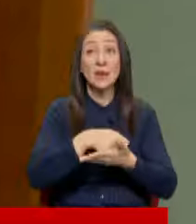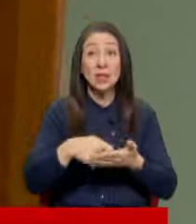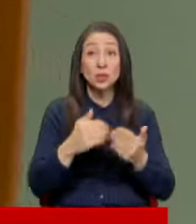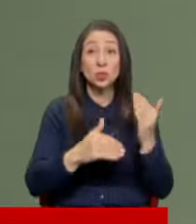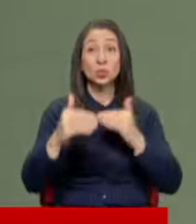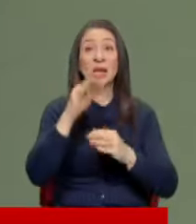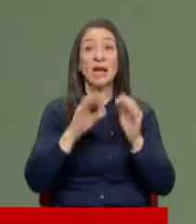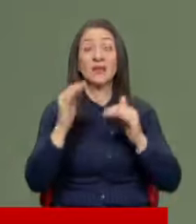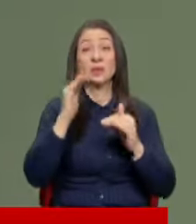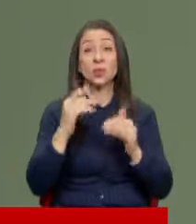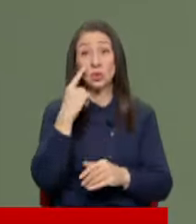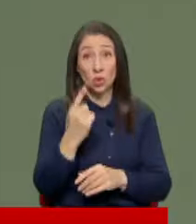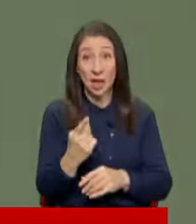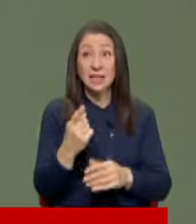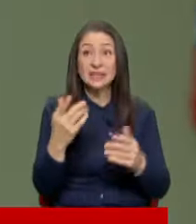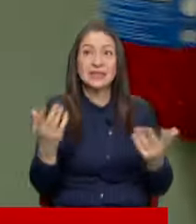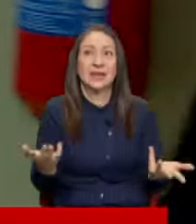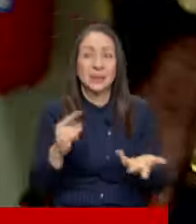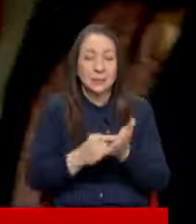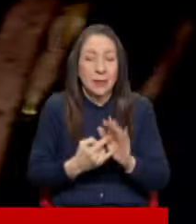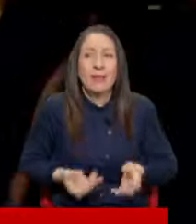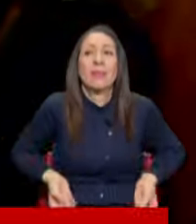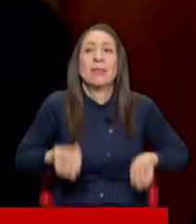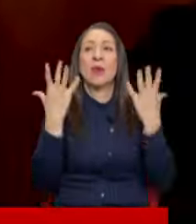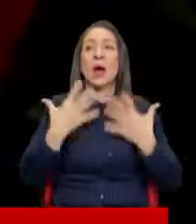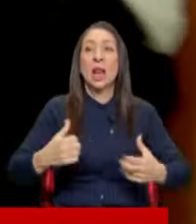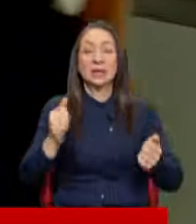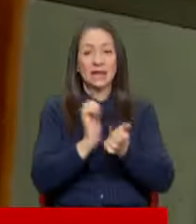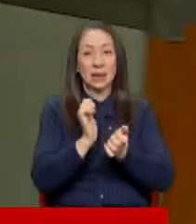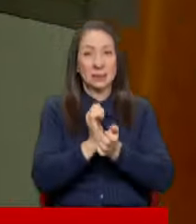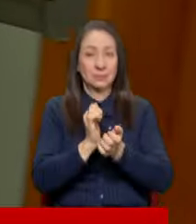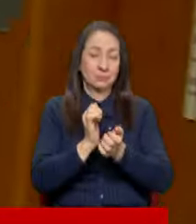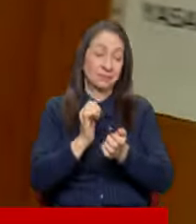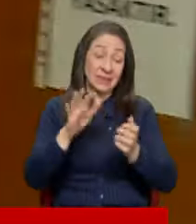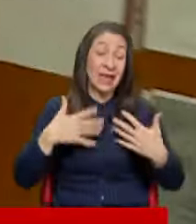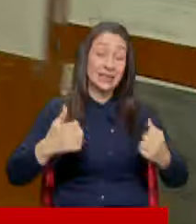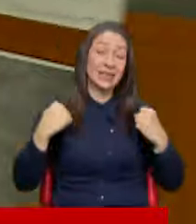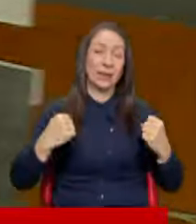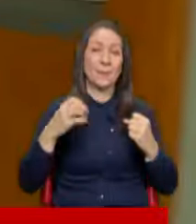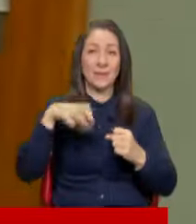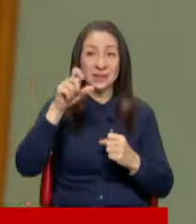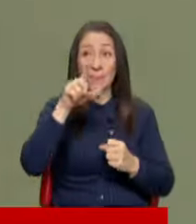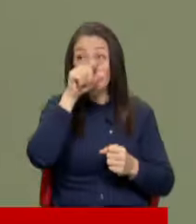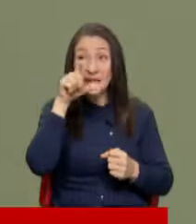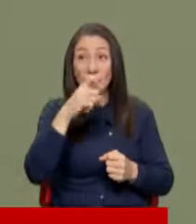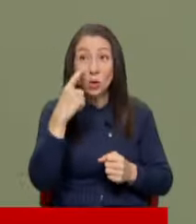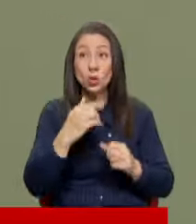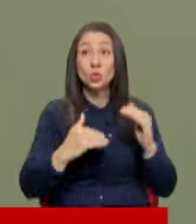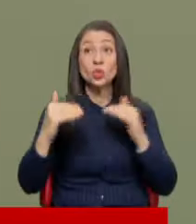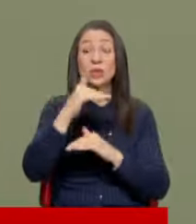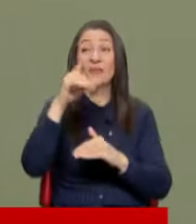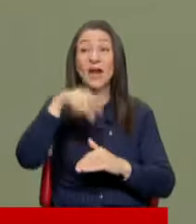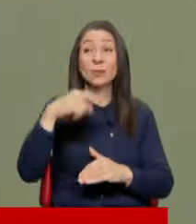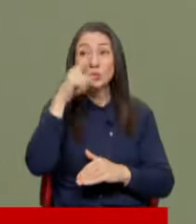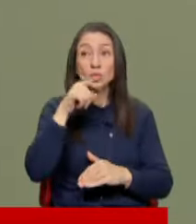larla yüksek enflasyon karşısında zaten geçinemiyor Aile Sağlığı Merkezi çalışanları Mart ayından itibaren de yüksek vergi